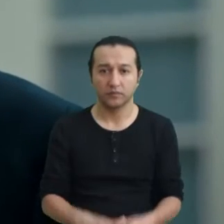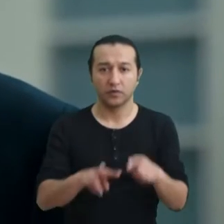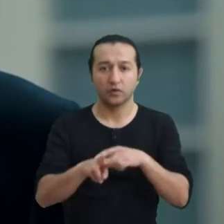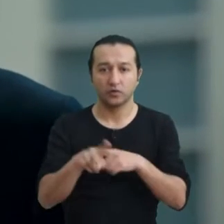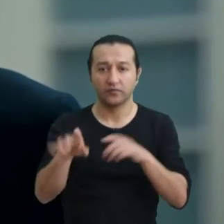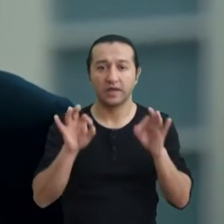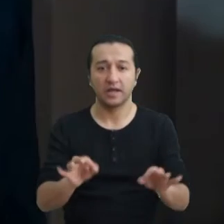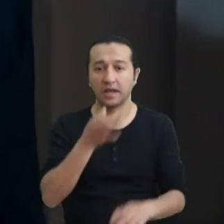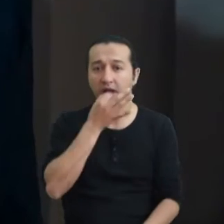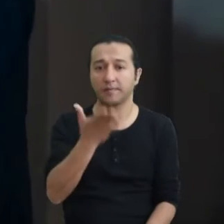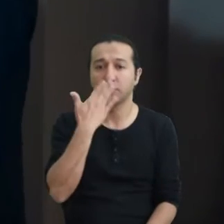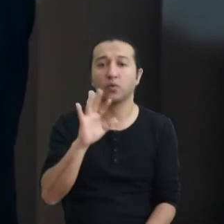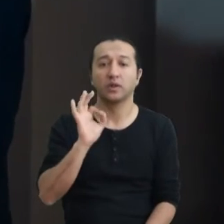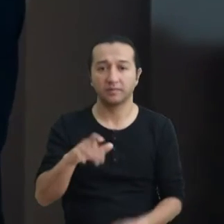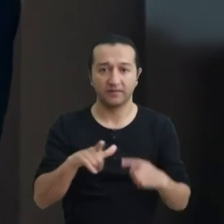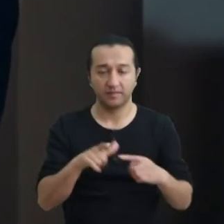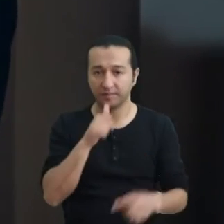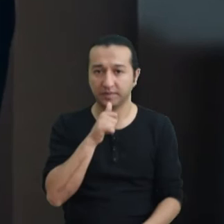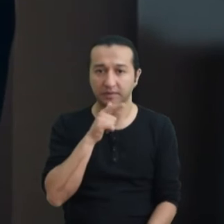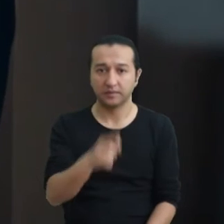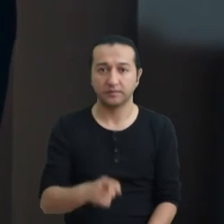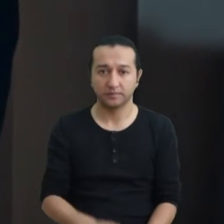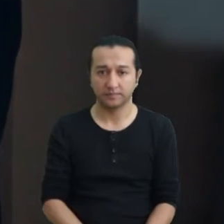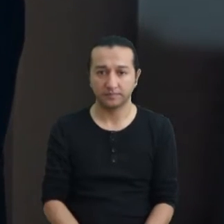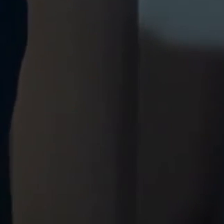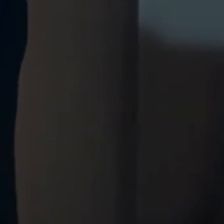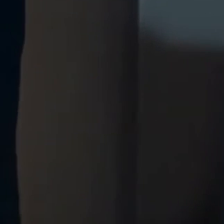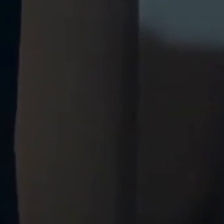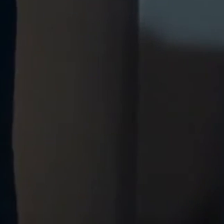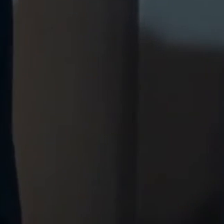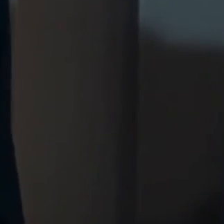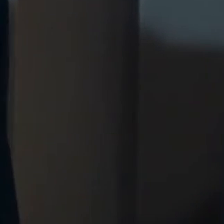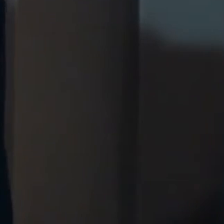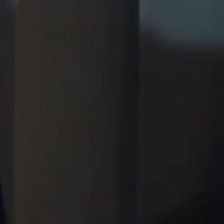Yusuf'tan hala bir haber yok değil mi Fehmi Bey? Fehmi derin bir nefes boşalttı.